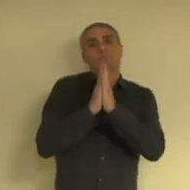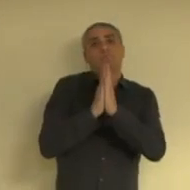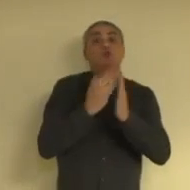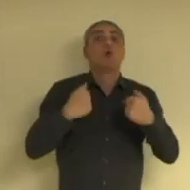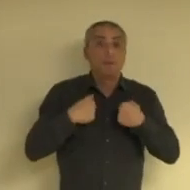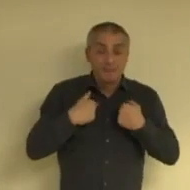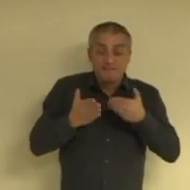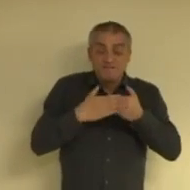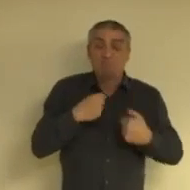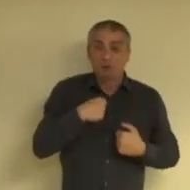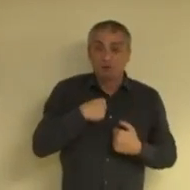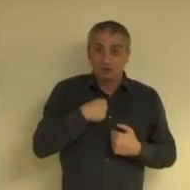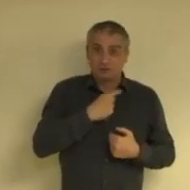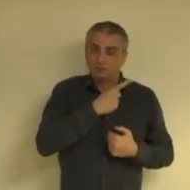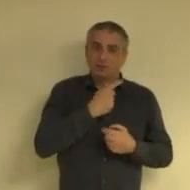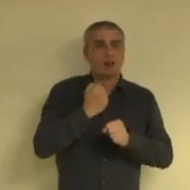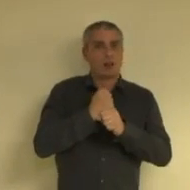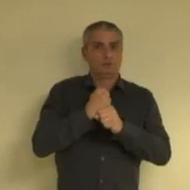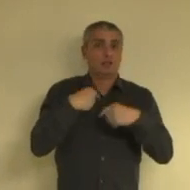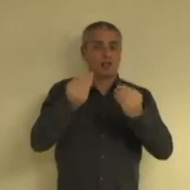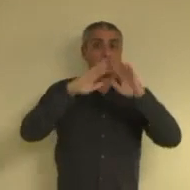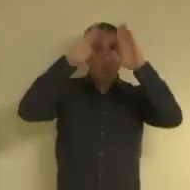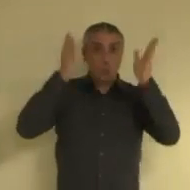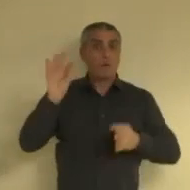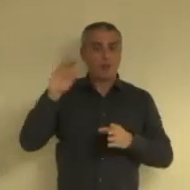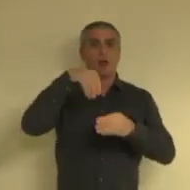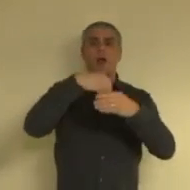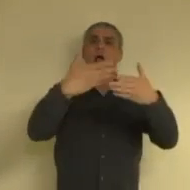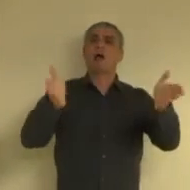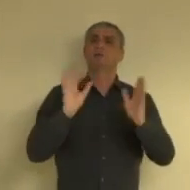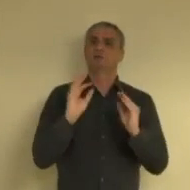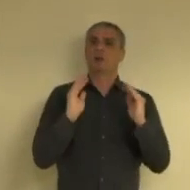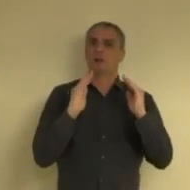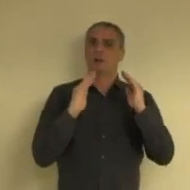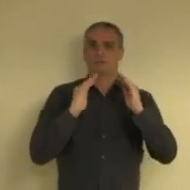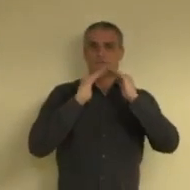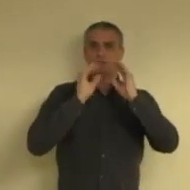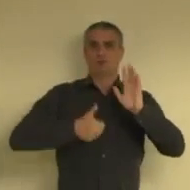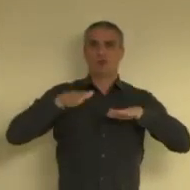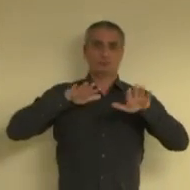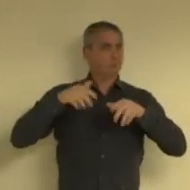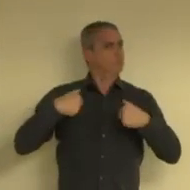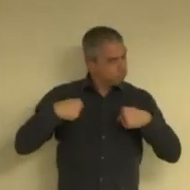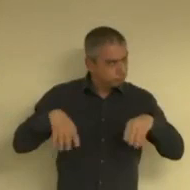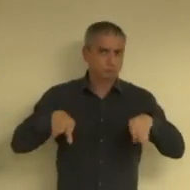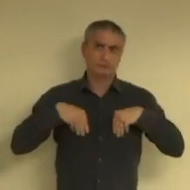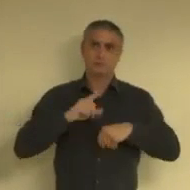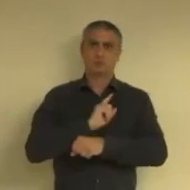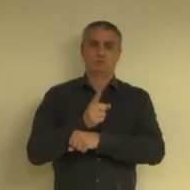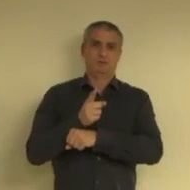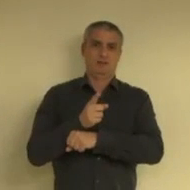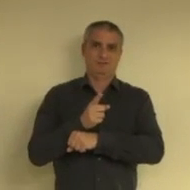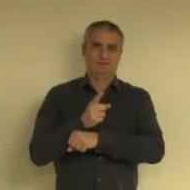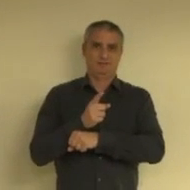ביקשו ממני ומרעייתי להעמיד את החופה שלהם בחצר של מעון ראש הממשלה, ואנחנו נעננו מיד